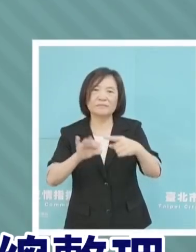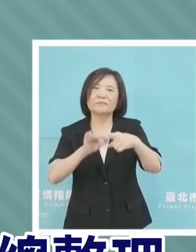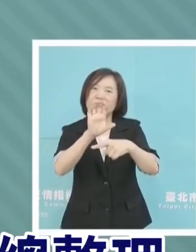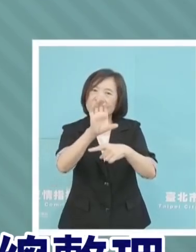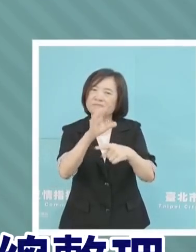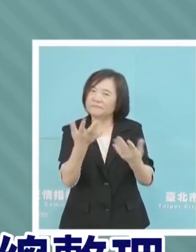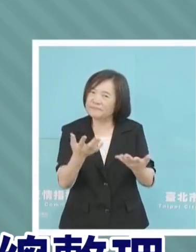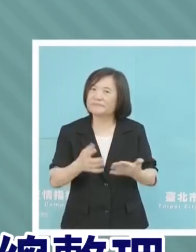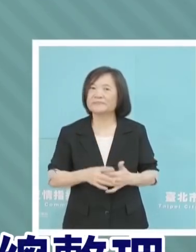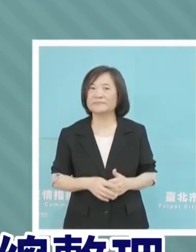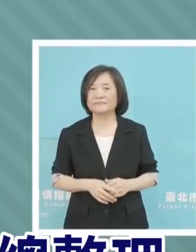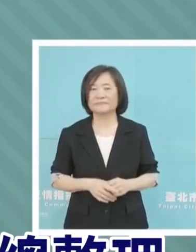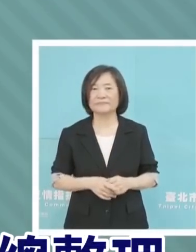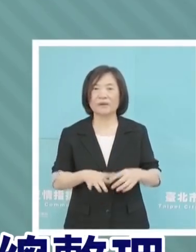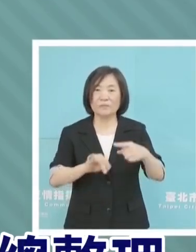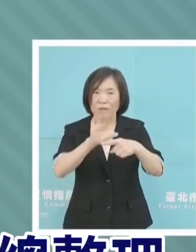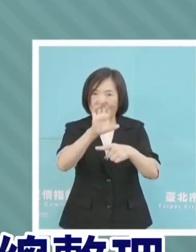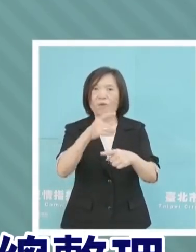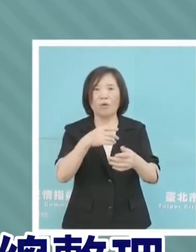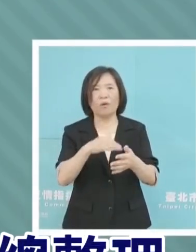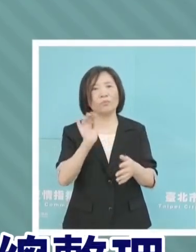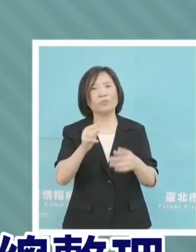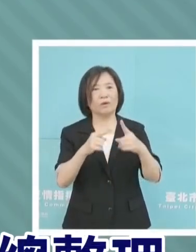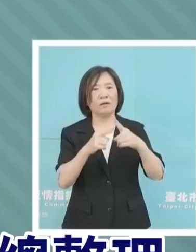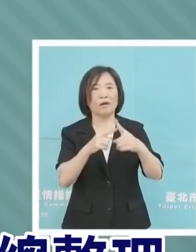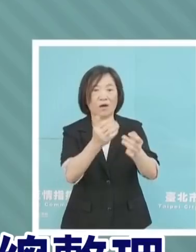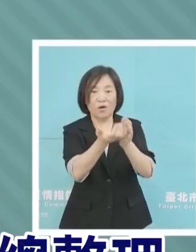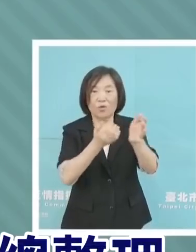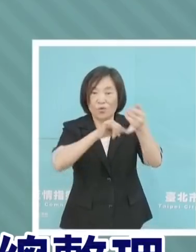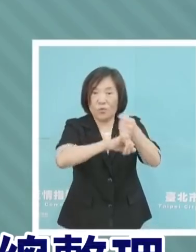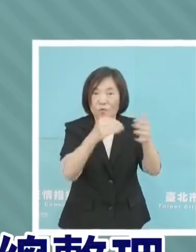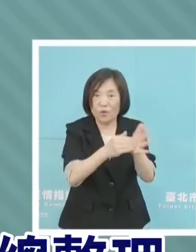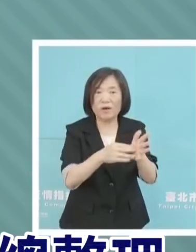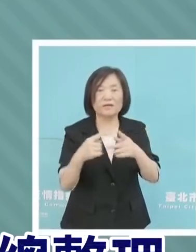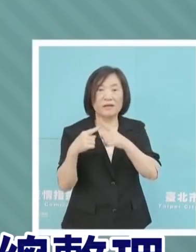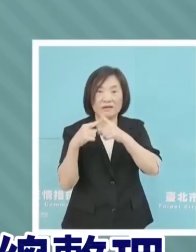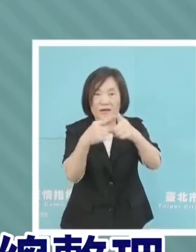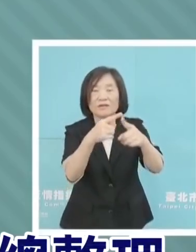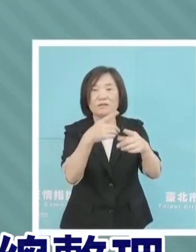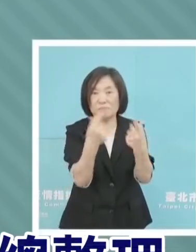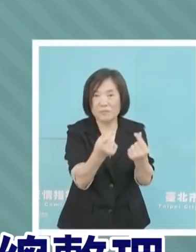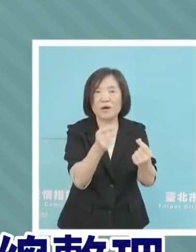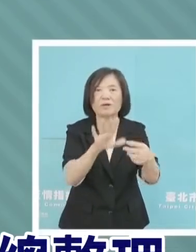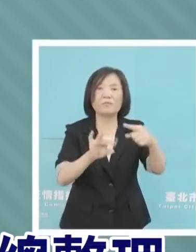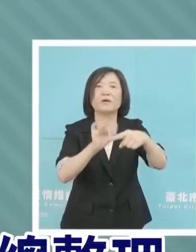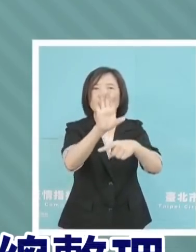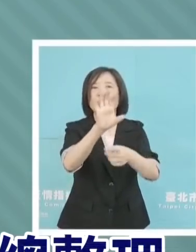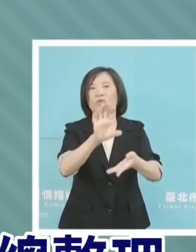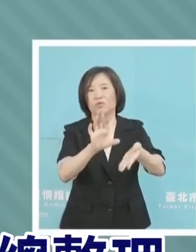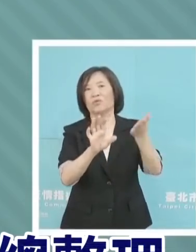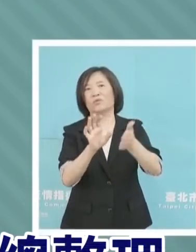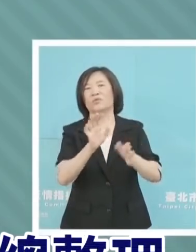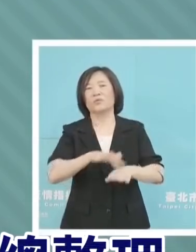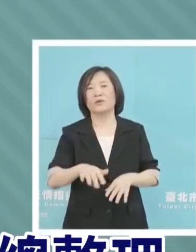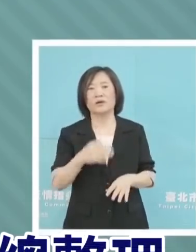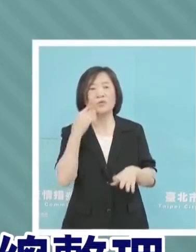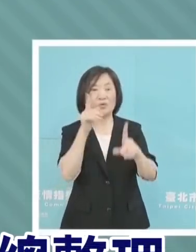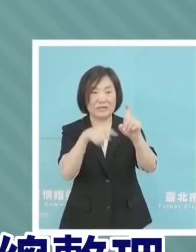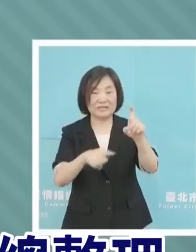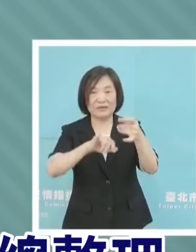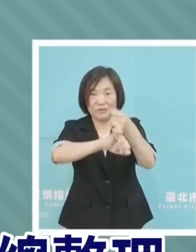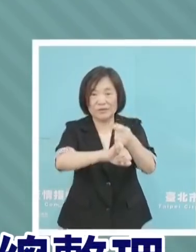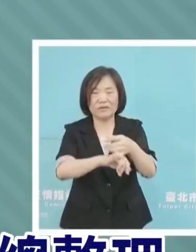的，所以但是90%的也算是高的啊，那没有前一天那么高， 所以如果你预约十个，有一个没